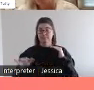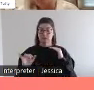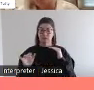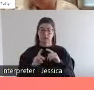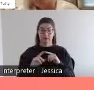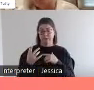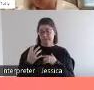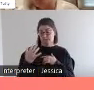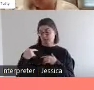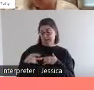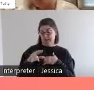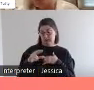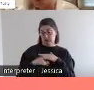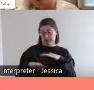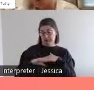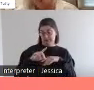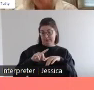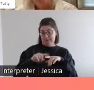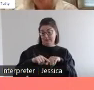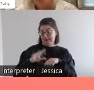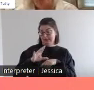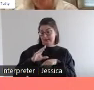limite,